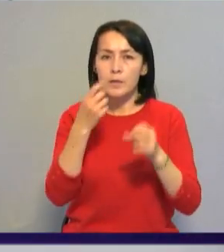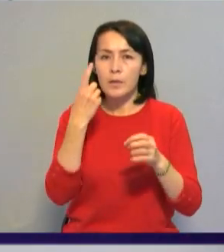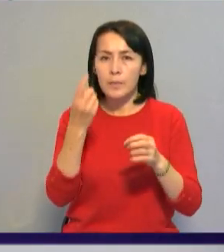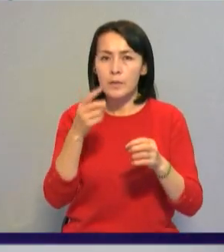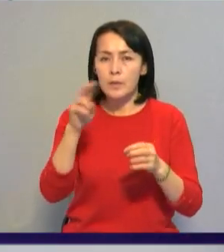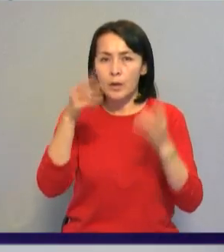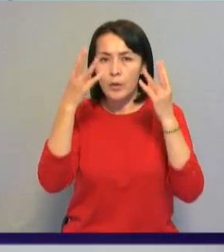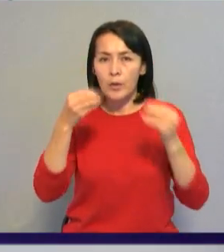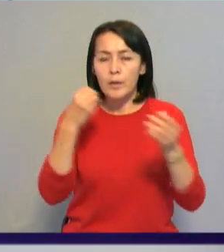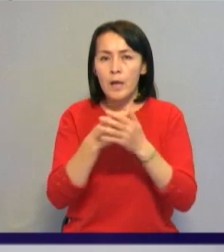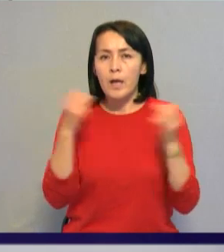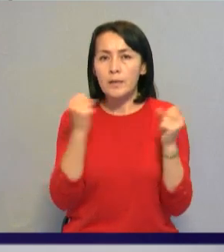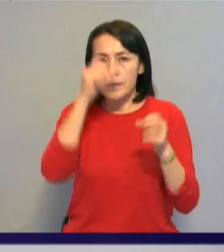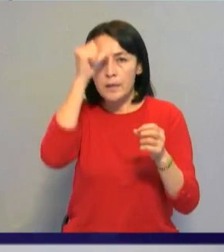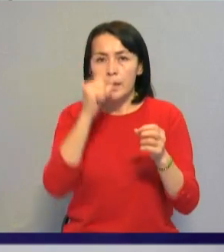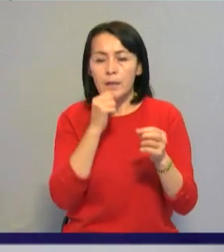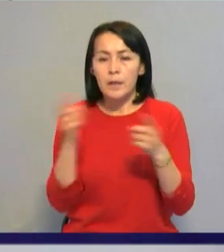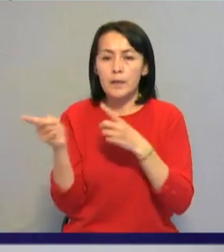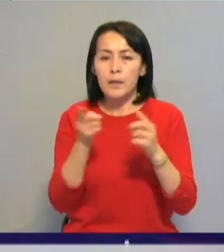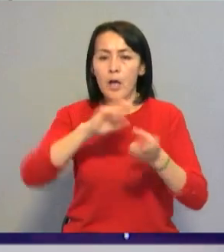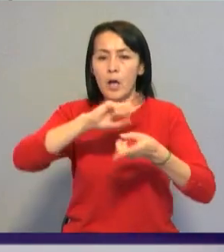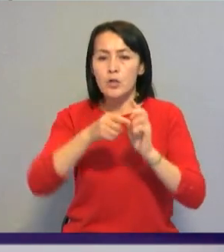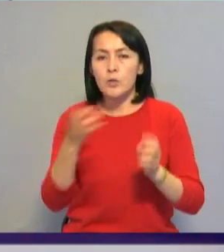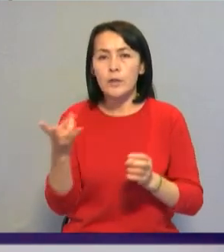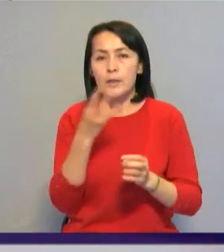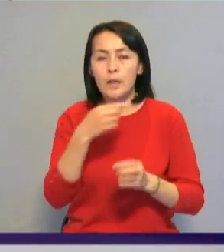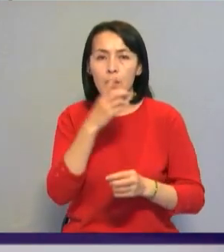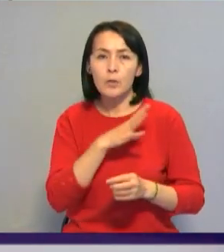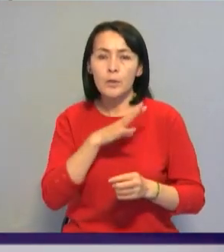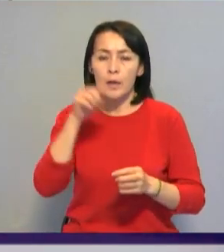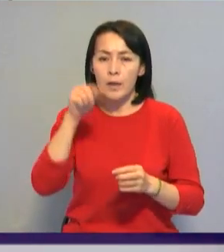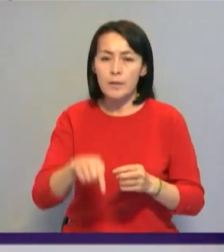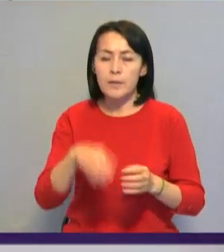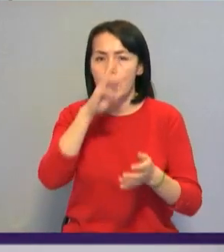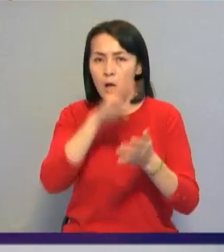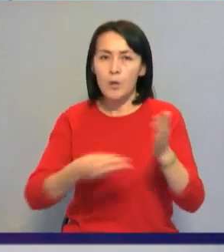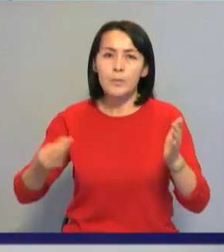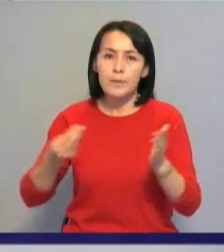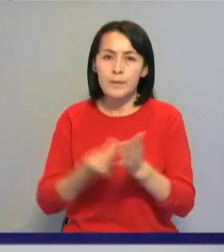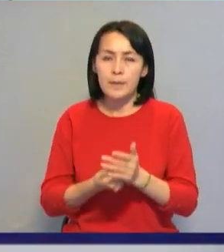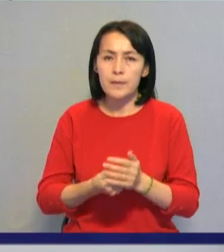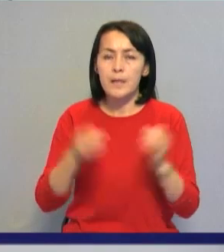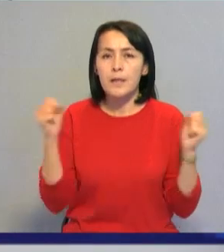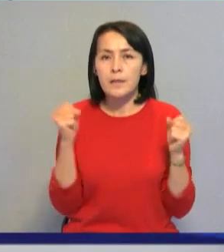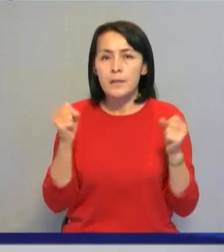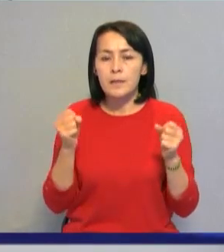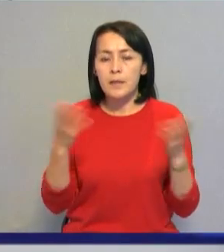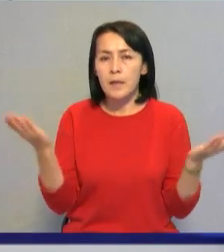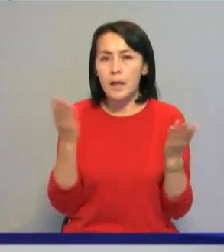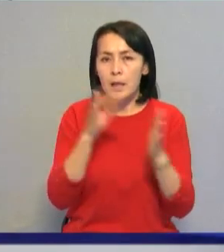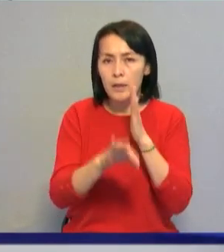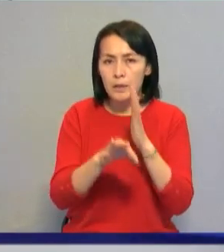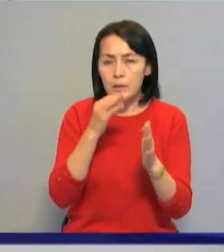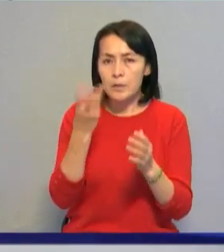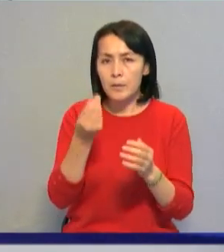1 желтоқсанға дейін қысқы маусымға тыңғылықты дайындау қажетін ескертеді. Әйтпесе айыппұл арқалайсыз. Қысқы доңғалақтарды қалай таңдау